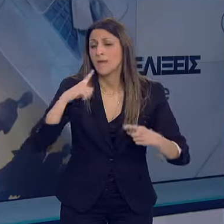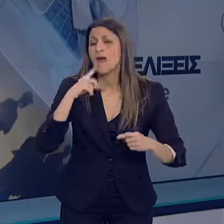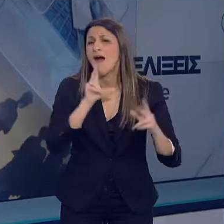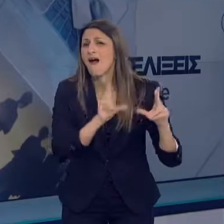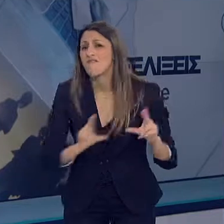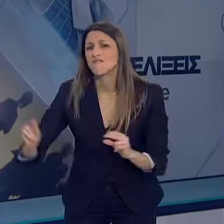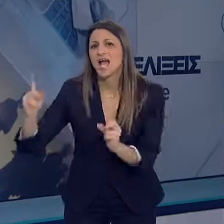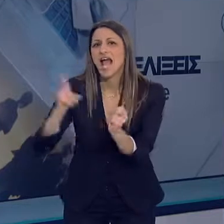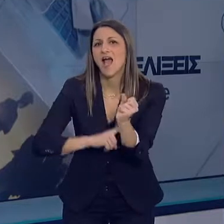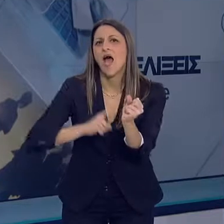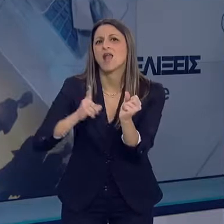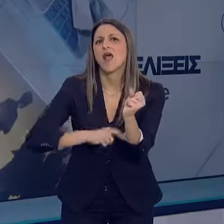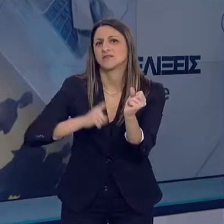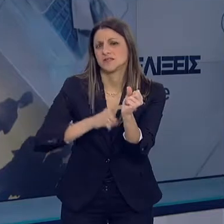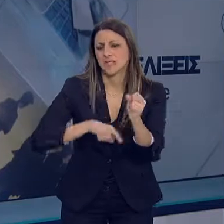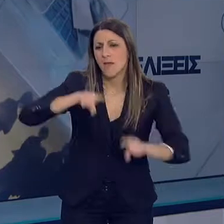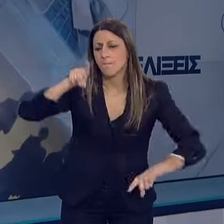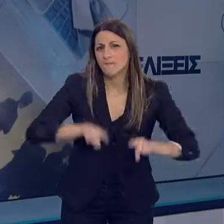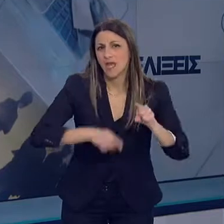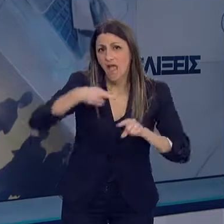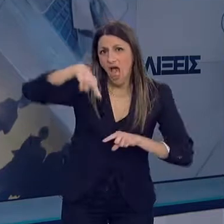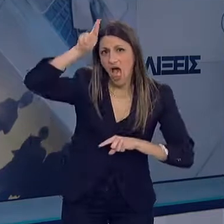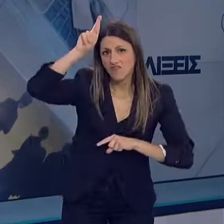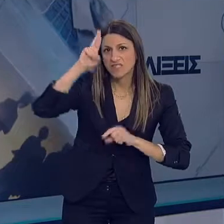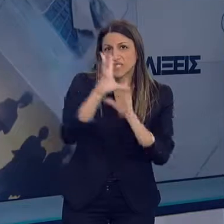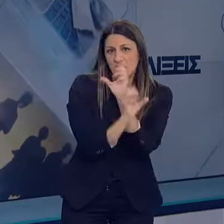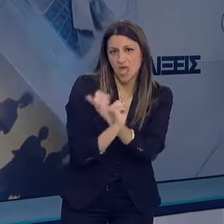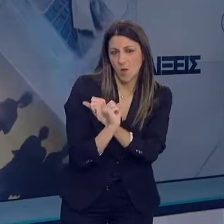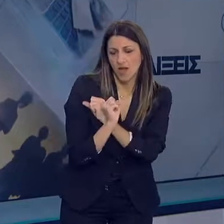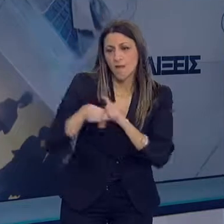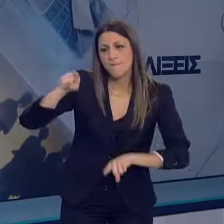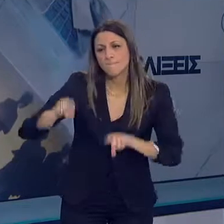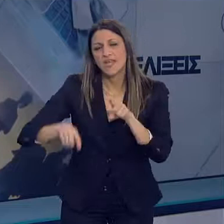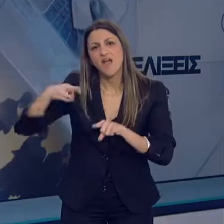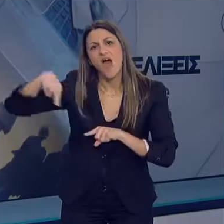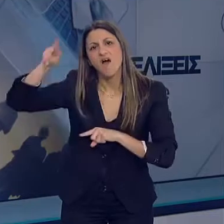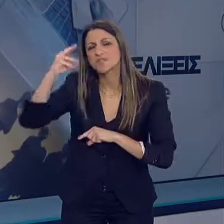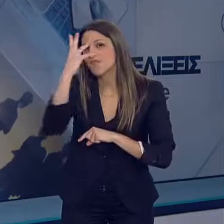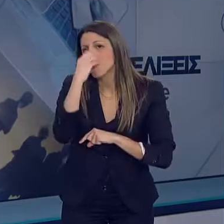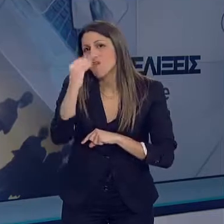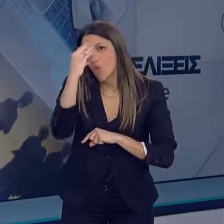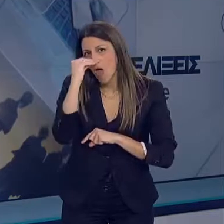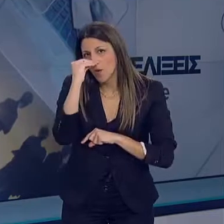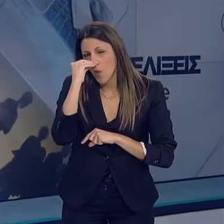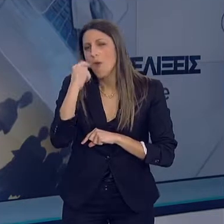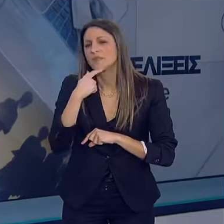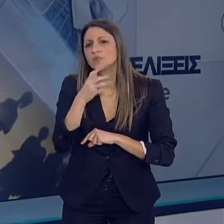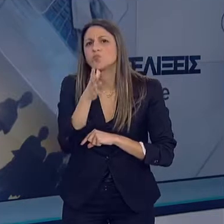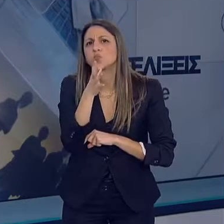μεταξύ τους. Κάποιοι κορυφώνταν τον Ιανουάριο και κάποιοι τον Φεβρουάριο. Δηλαδή, συμπεριφέρονταν σαν εποχική ή.